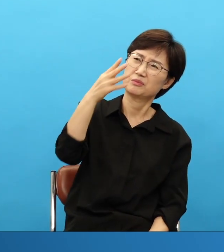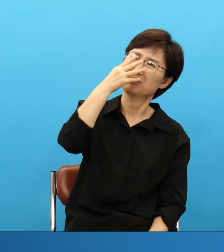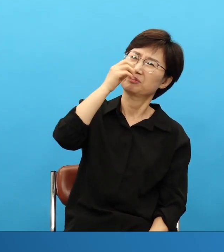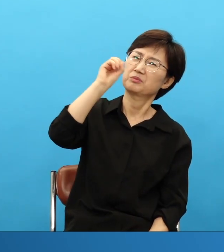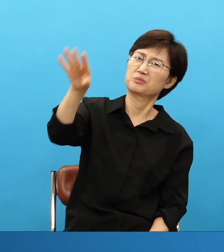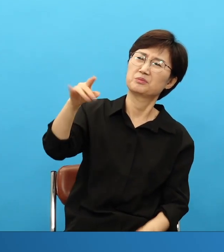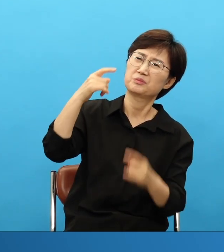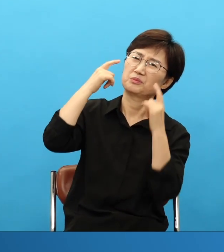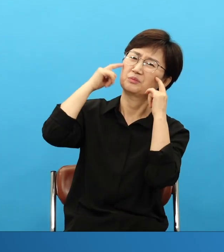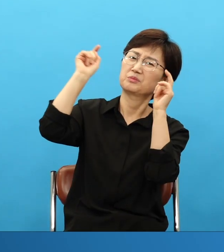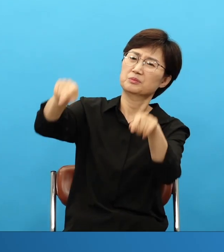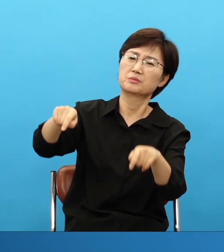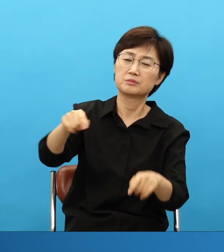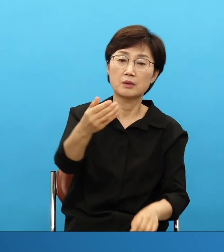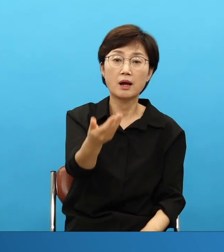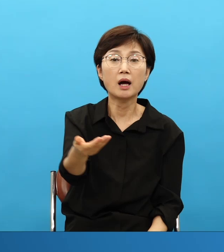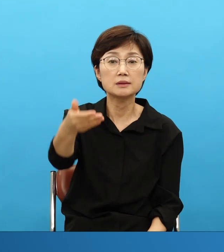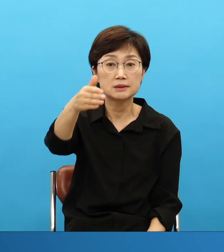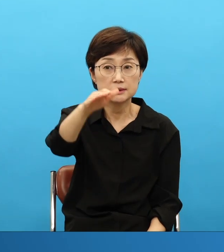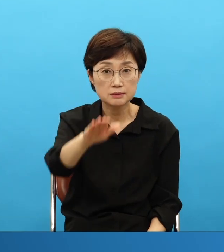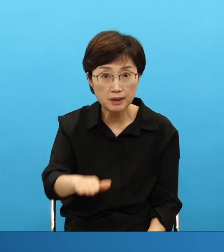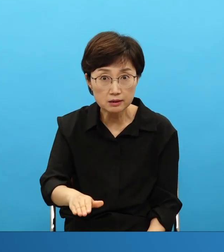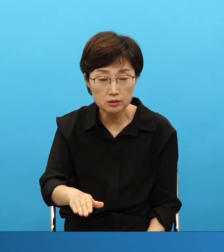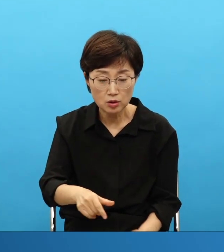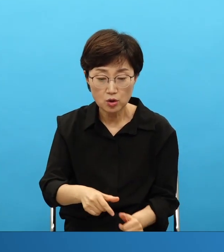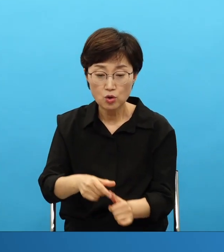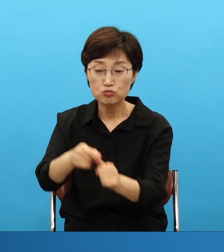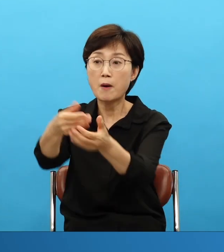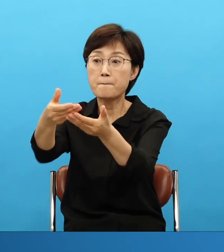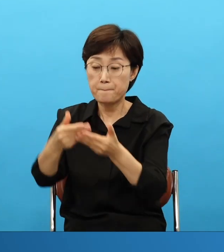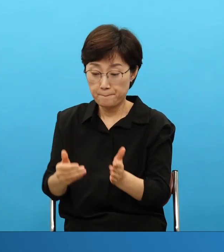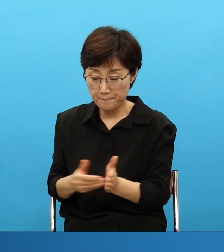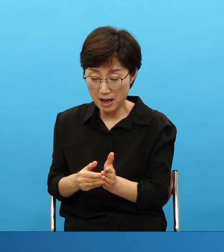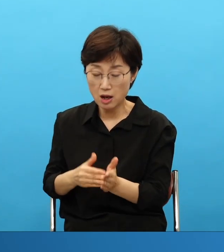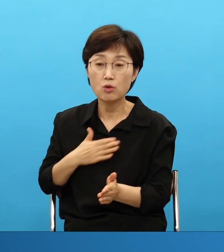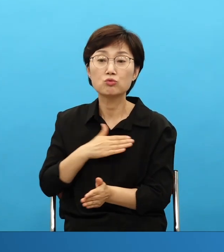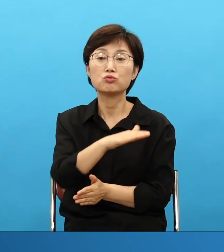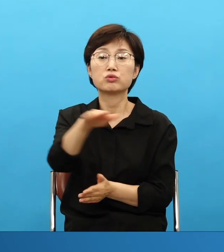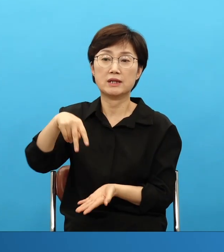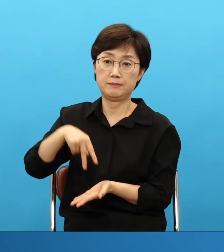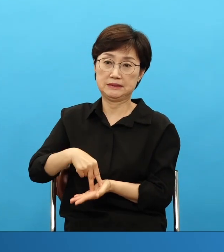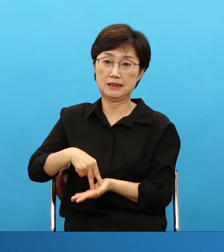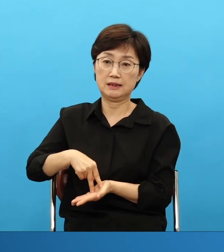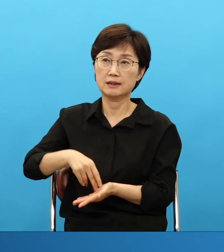것이다 구원얻을 우리에게는 하나님의 능력이 때문이라